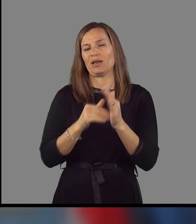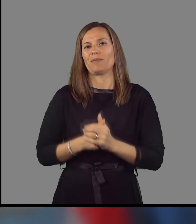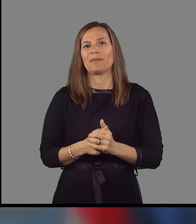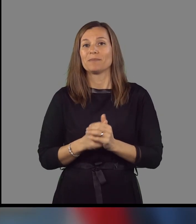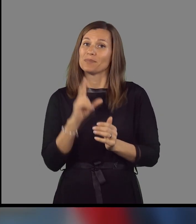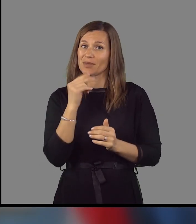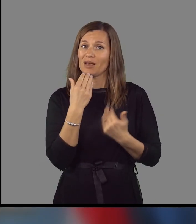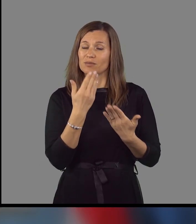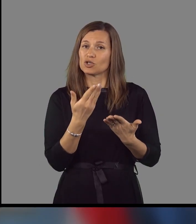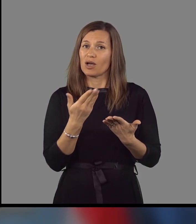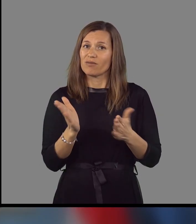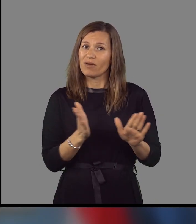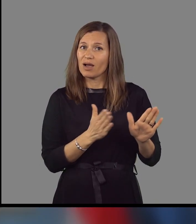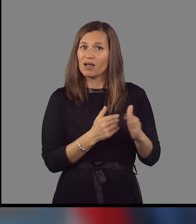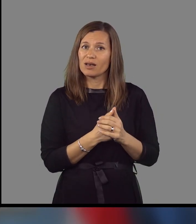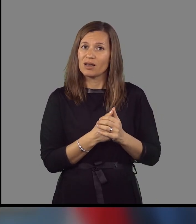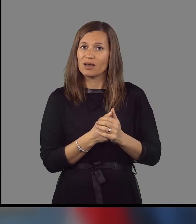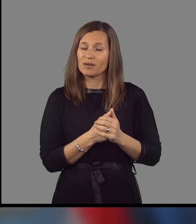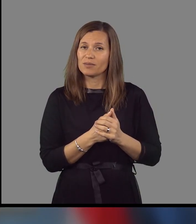korigiralo sproti, glede na potrebe.